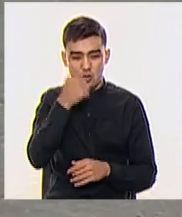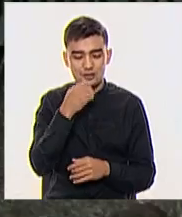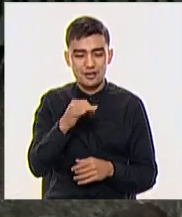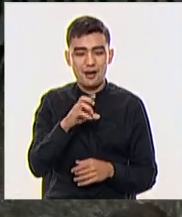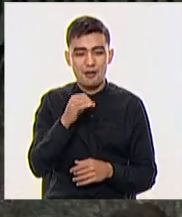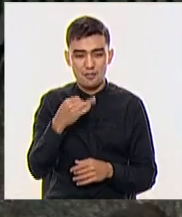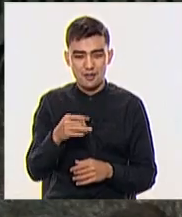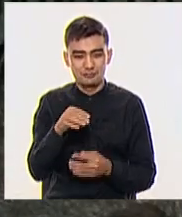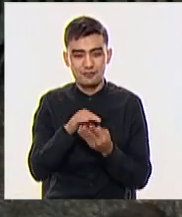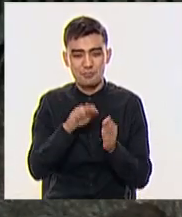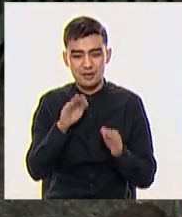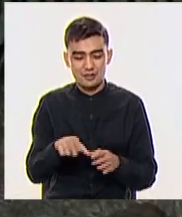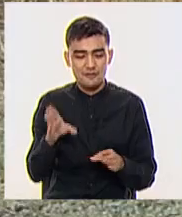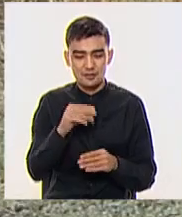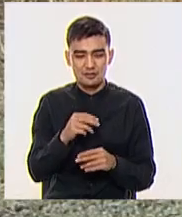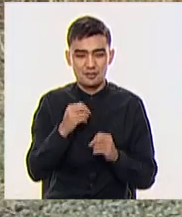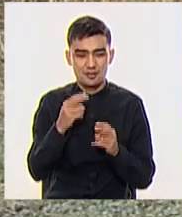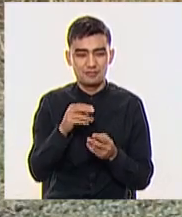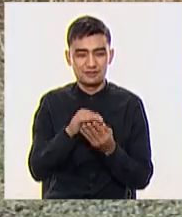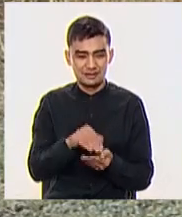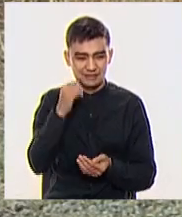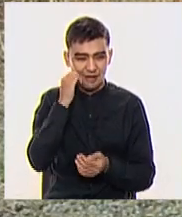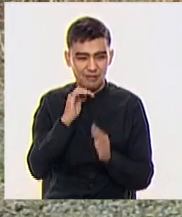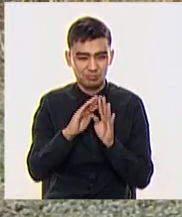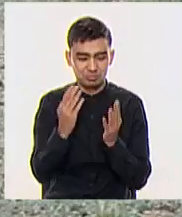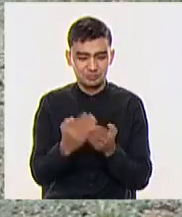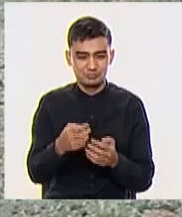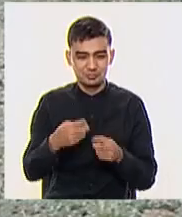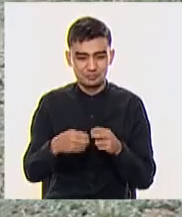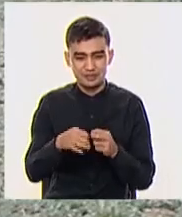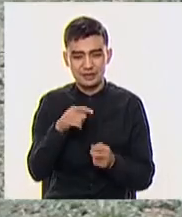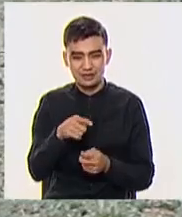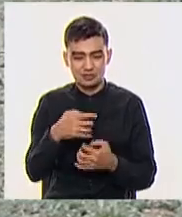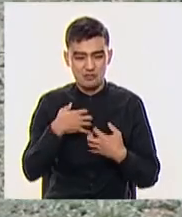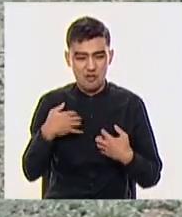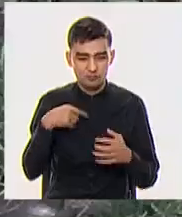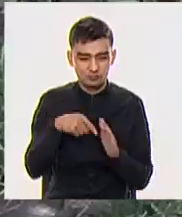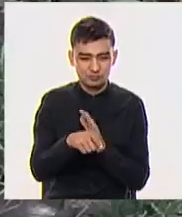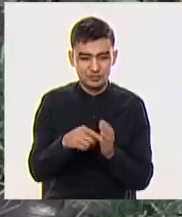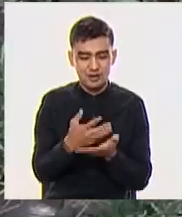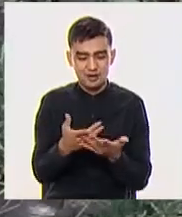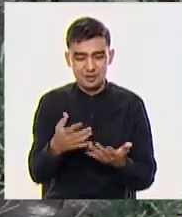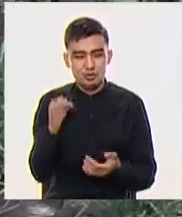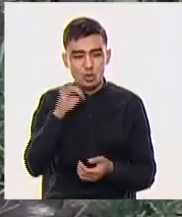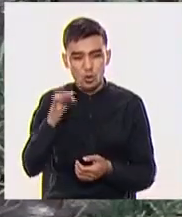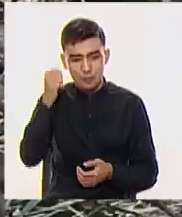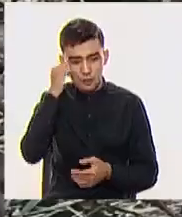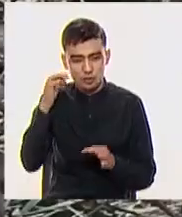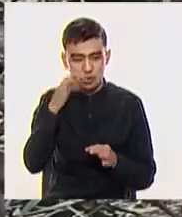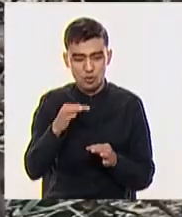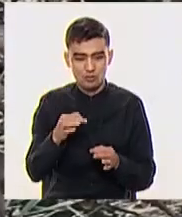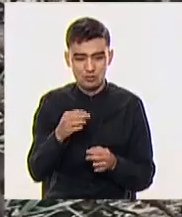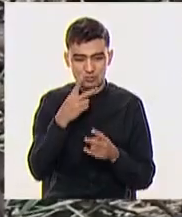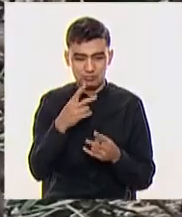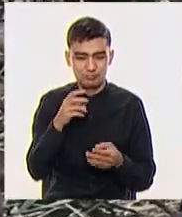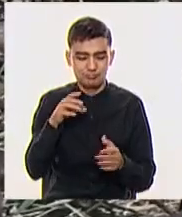зираты жөнделеді деп үміттенген екен. Зираттың ескі қоршауы құлап, ішіне мал енген қорған тарихи ескерткіштер қатарына